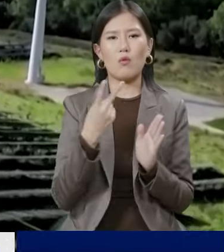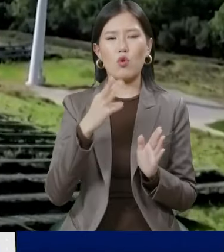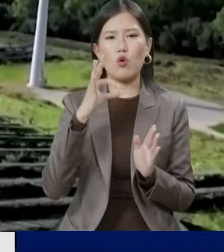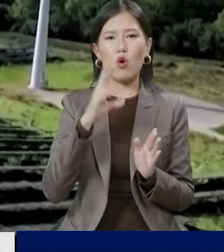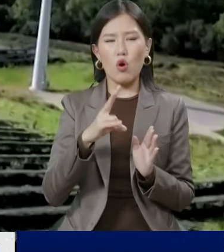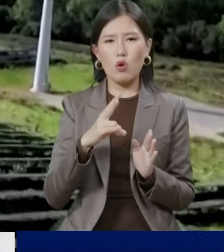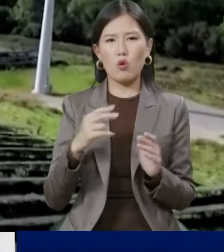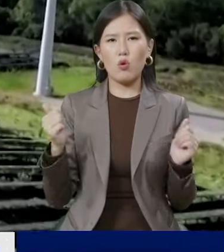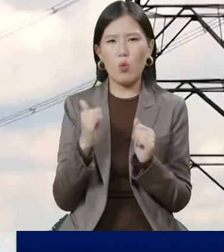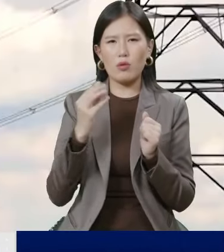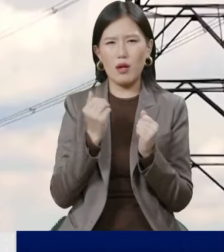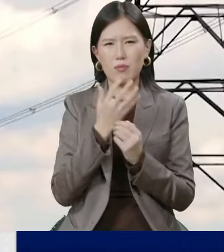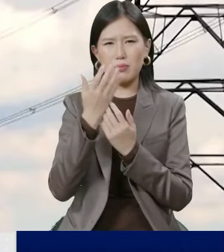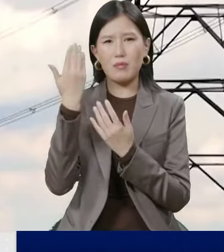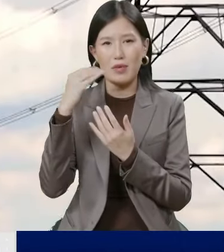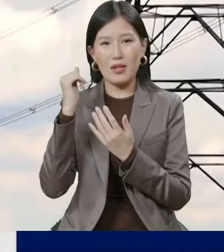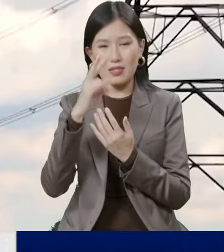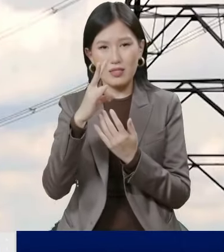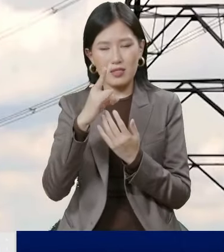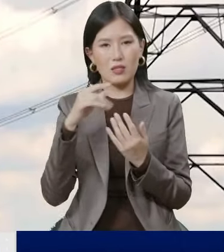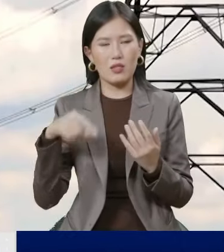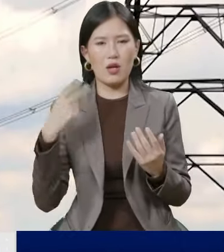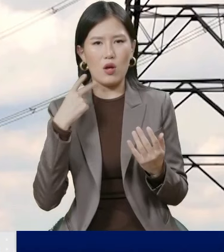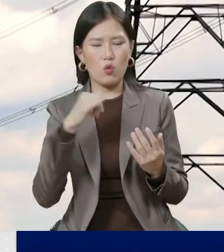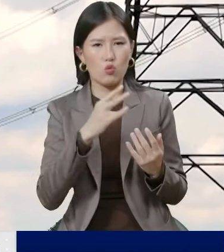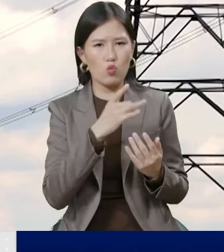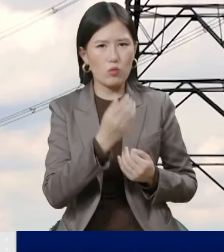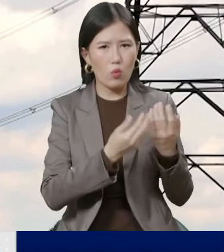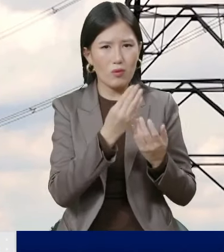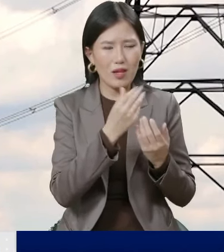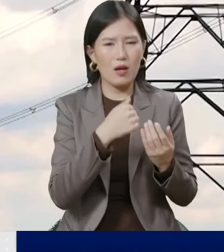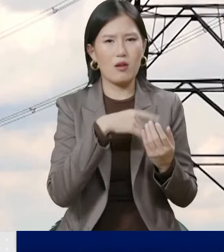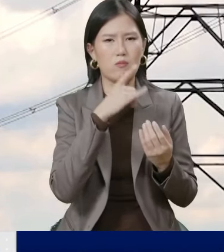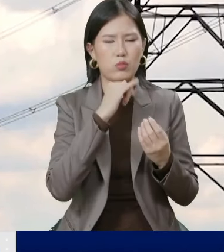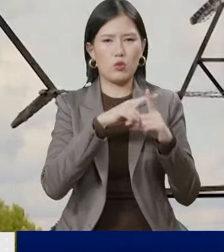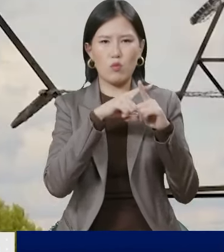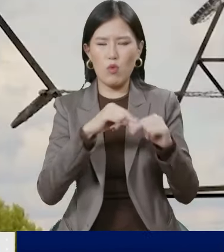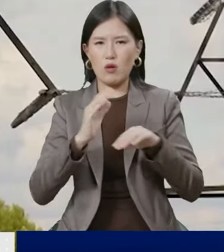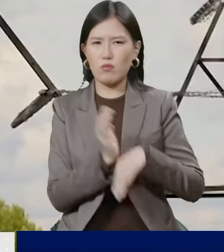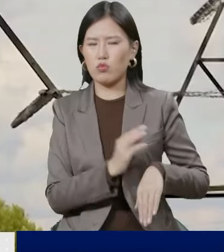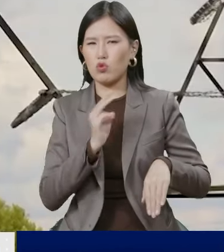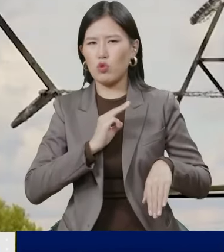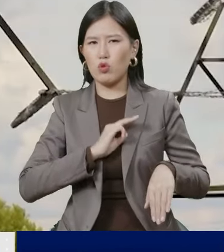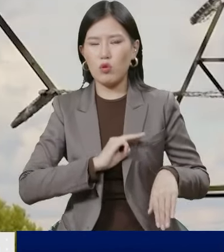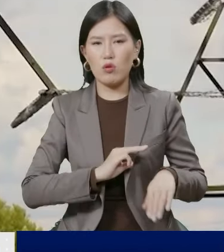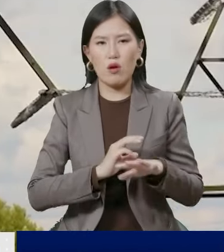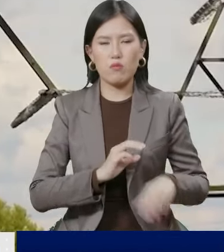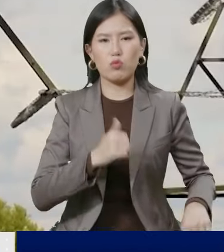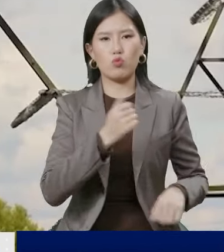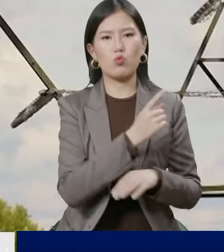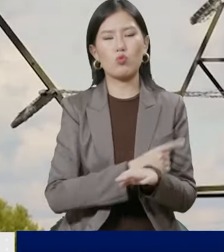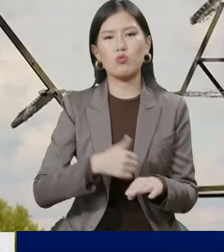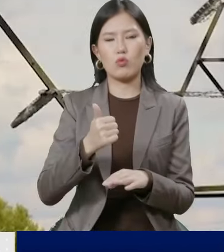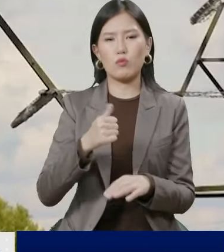оны үйл явдлаас хойш Их Британи улсын эрх баригчид нүүрснээс хараат байдлаа бууруулах зорилго тавин ажиллаж ирсэн нь ийхүү үр дүнд хүрч байна. Инснээр тус